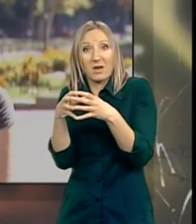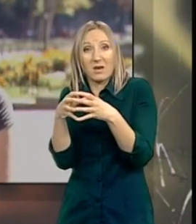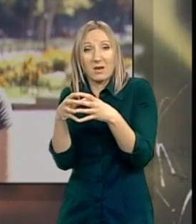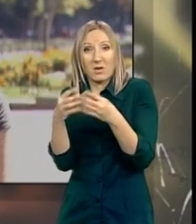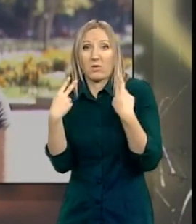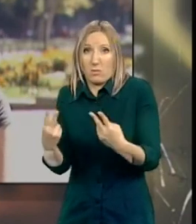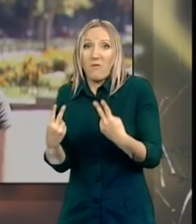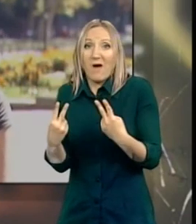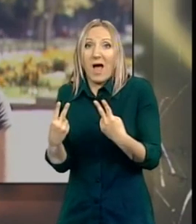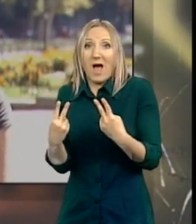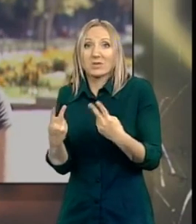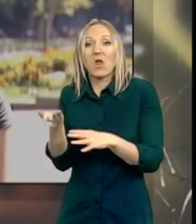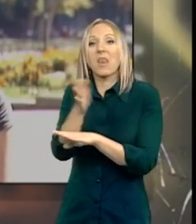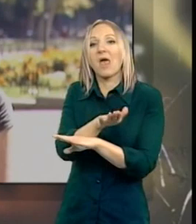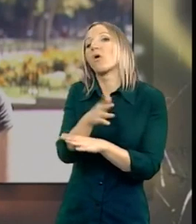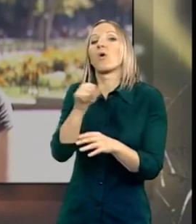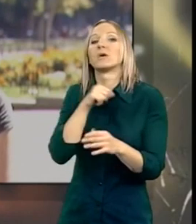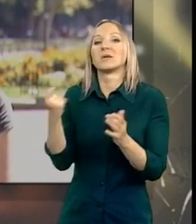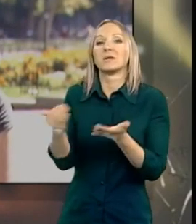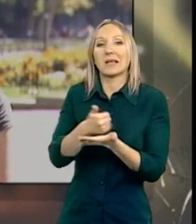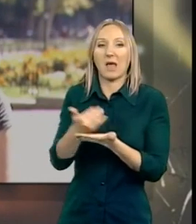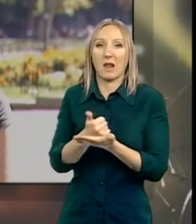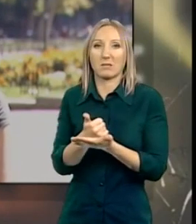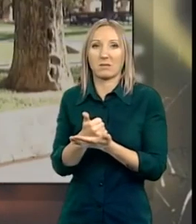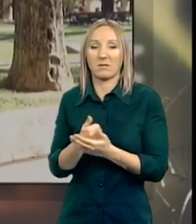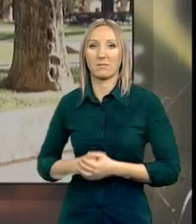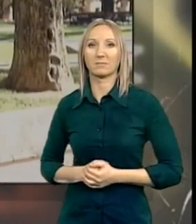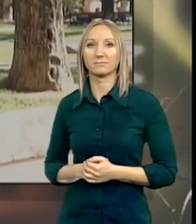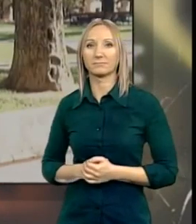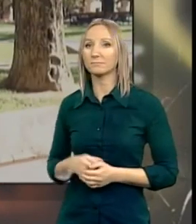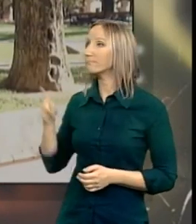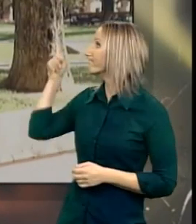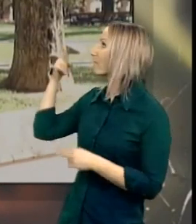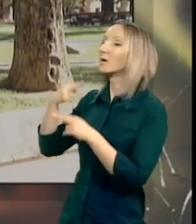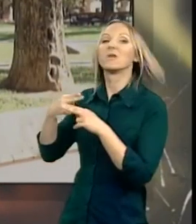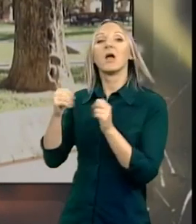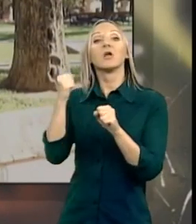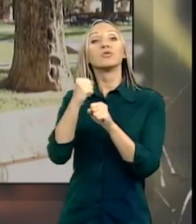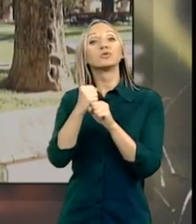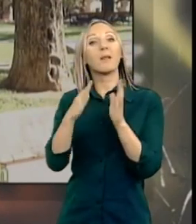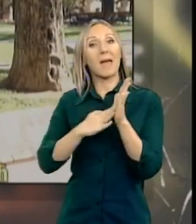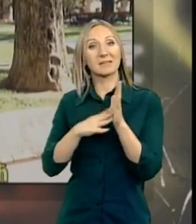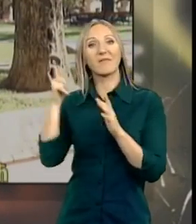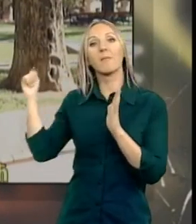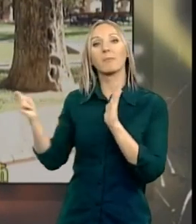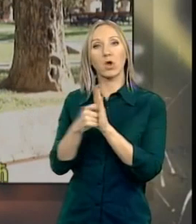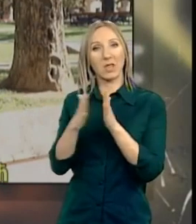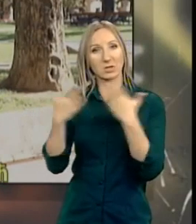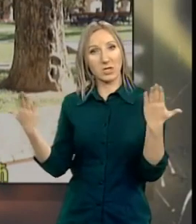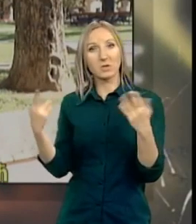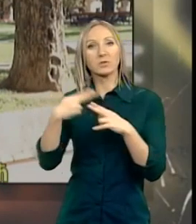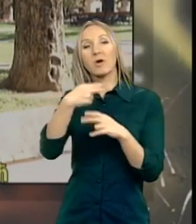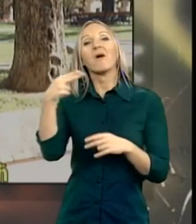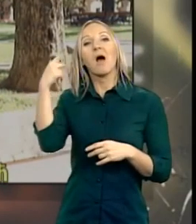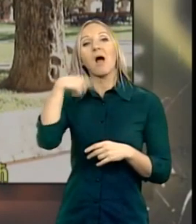mnogo važnije od same zarade. Ja se zovem Duša Maristavljević, prodajem časopis Ulice u